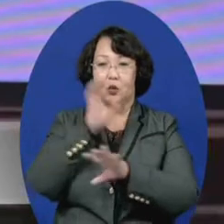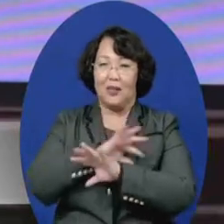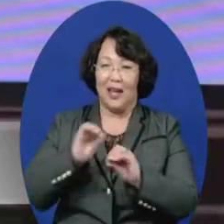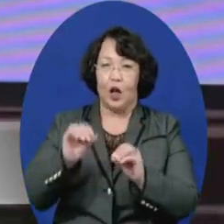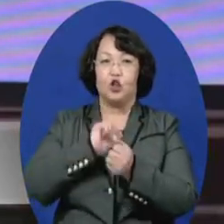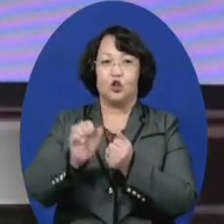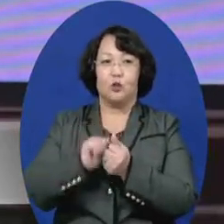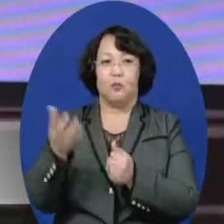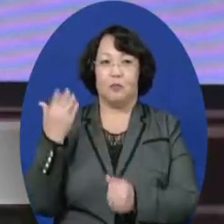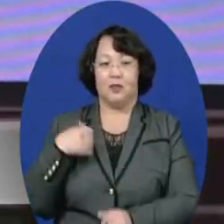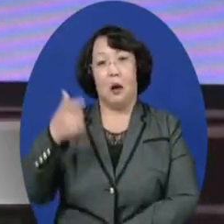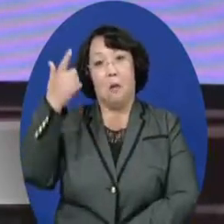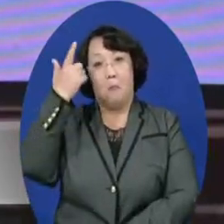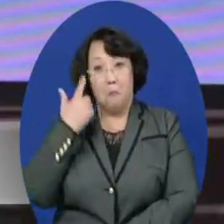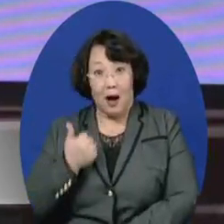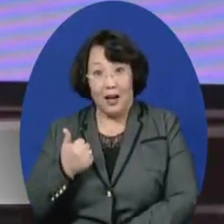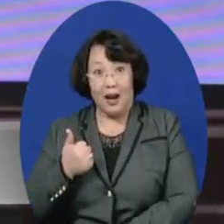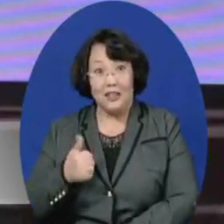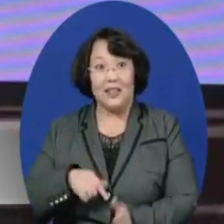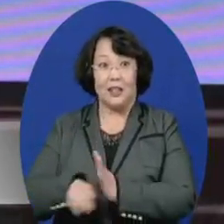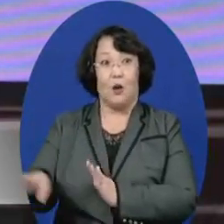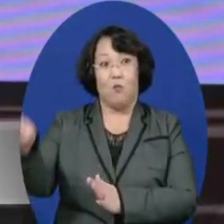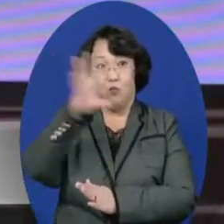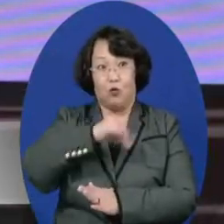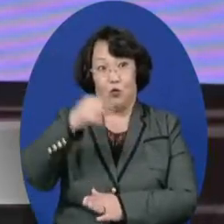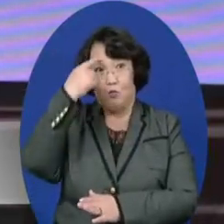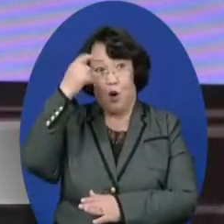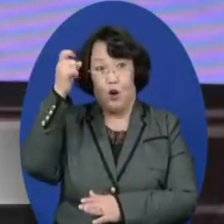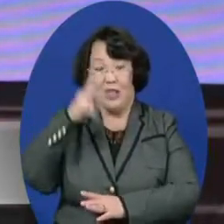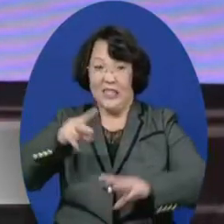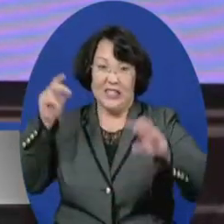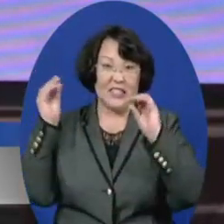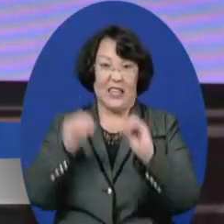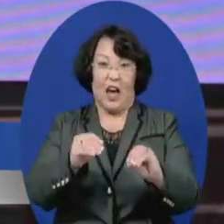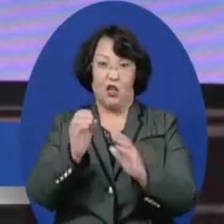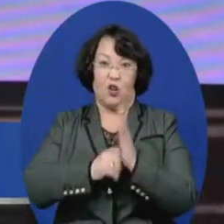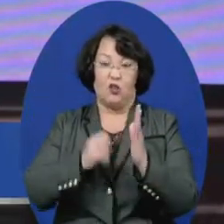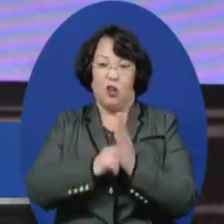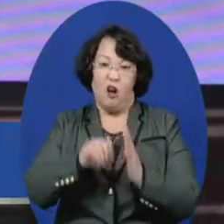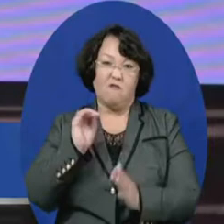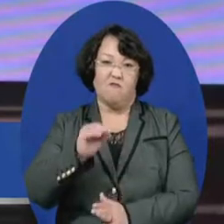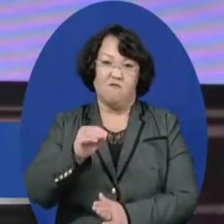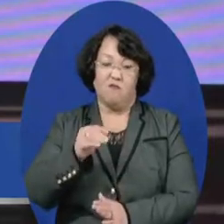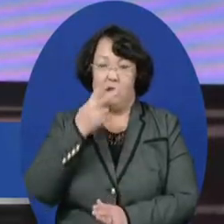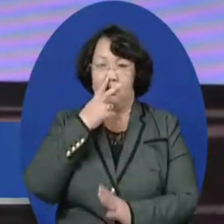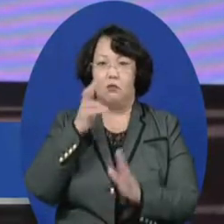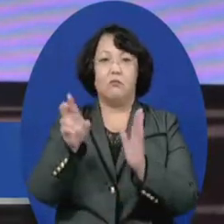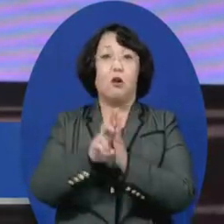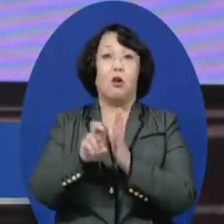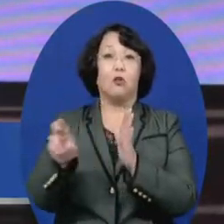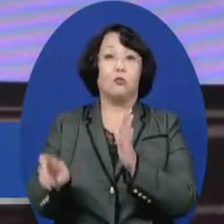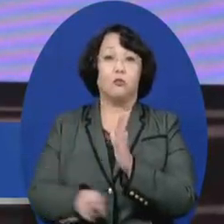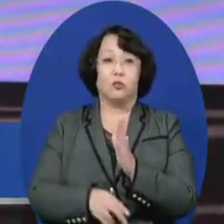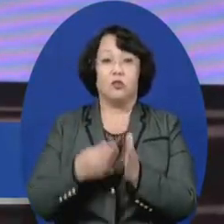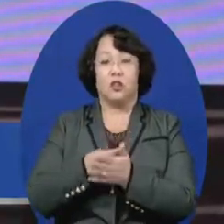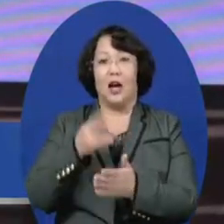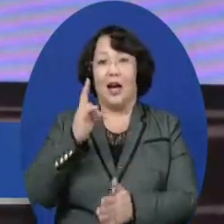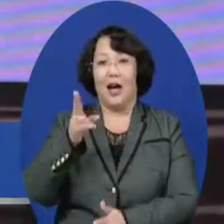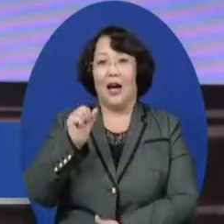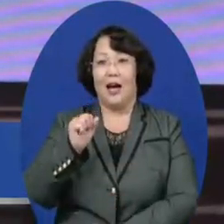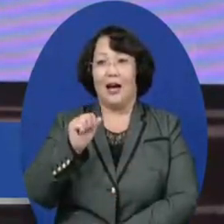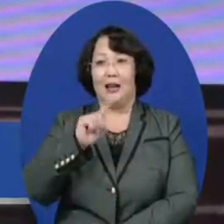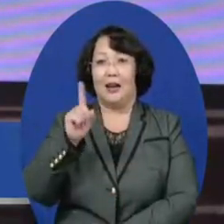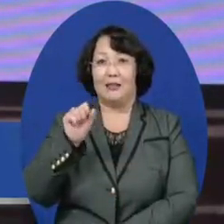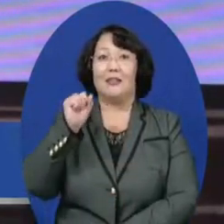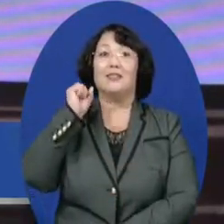сургуультай байсан. Маргааш нас нэгтээд бид нар бүгднгийн Монгол хэл заагд шахам гэж байхгүй. Тийм боломжтойгүй. Тэр өнөөдөр Казахстанд байж байгаа одоо